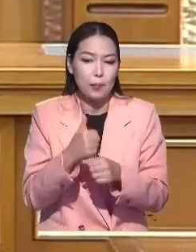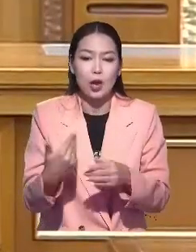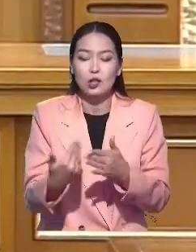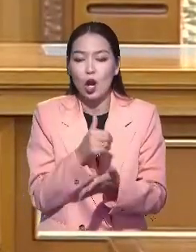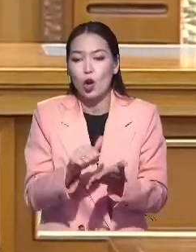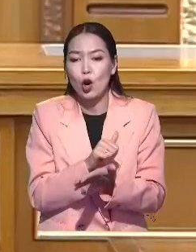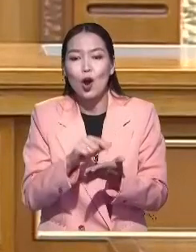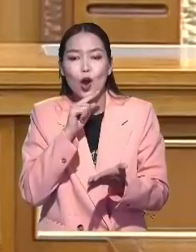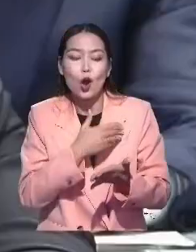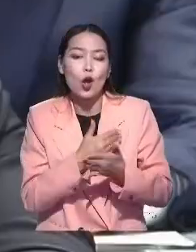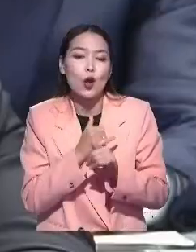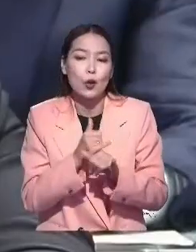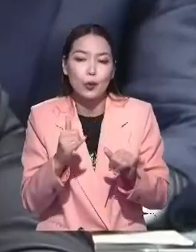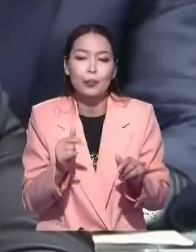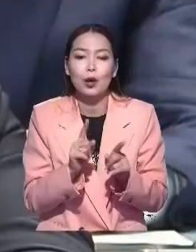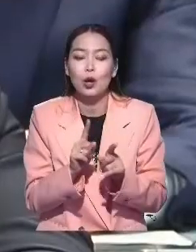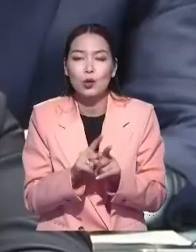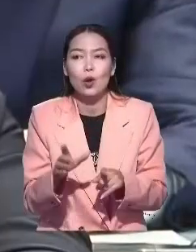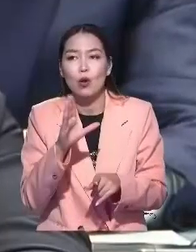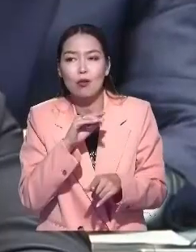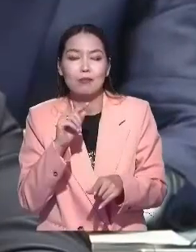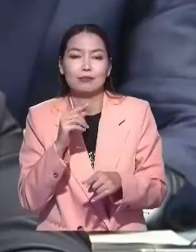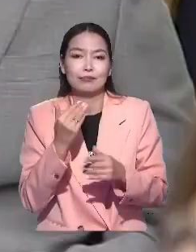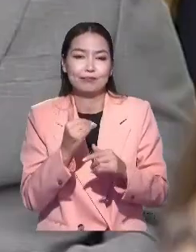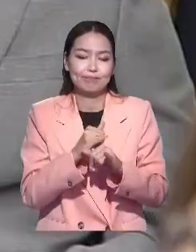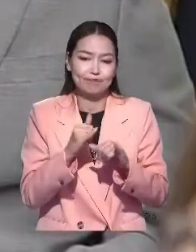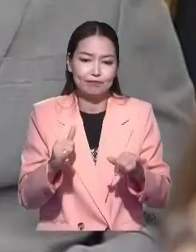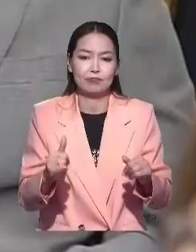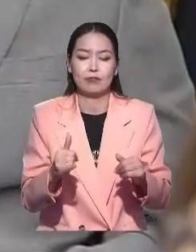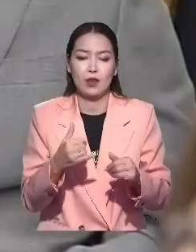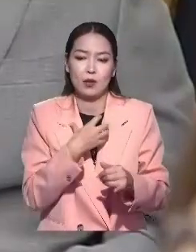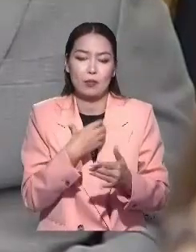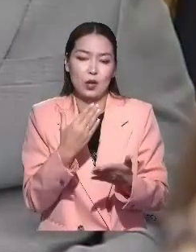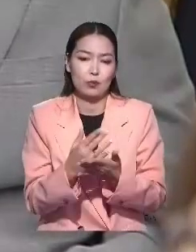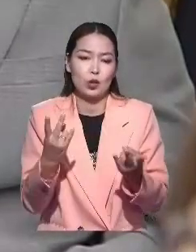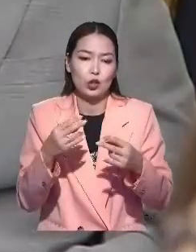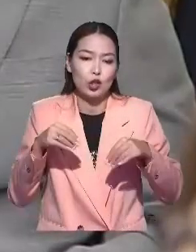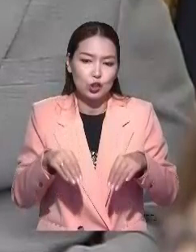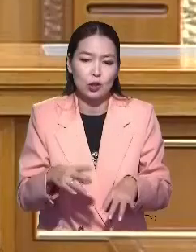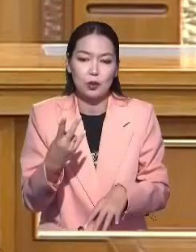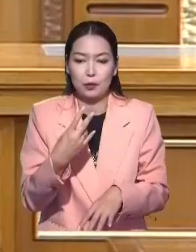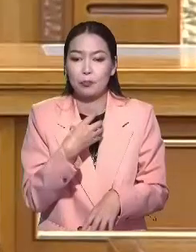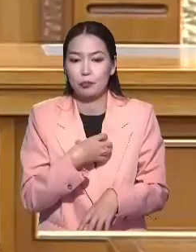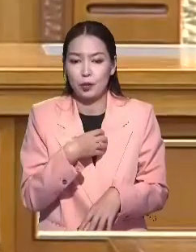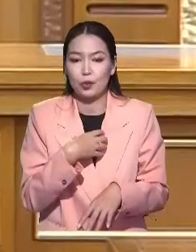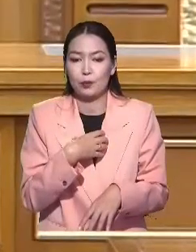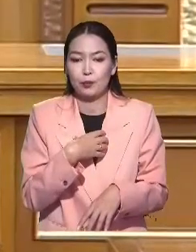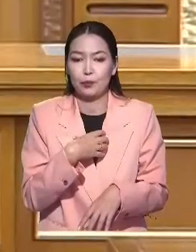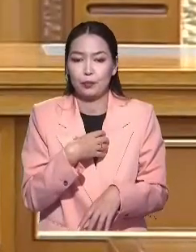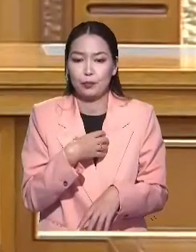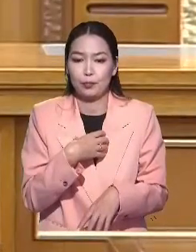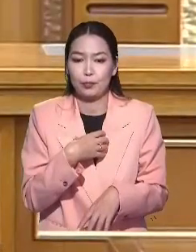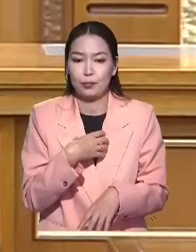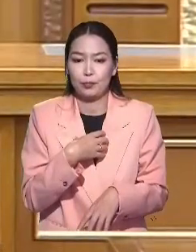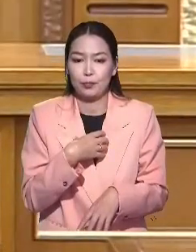белсенділікті қолдау және финтек саласын қарқынды дамыту сияқты өзекті мәселелер шешімін табуы қажет екенін айтты. Приходится констатировать,